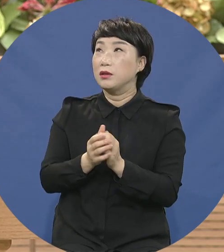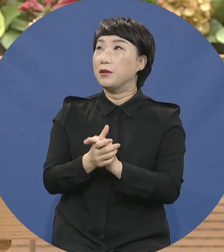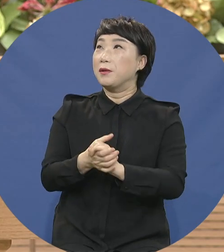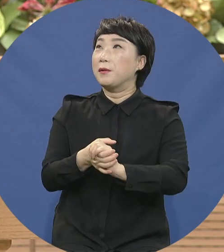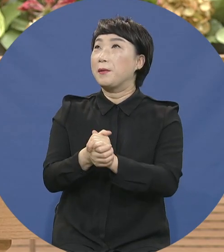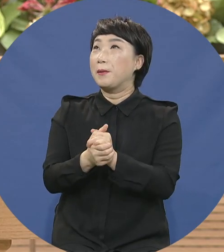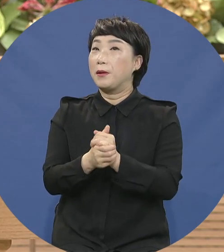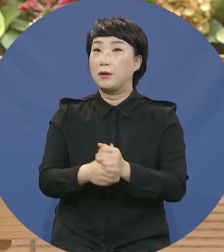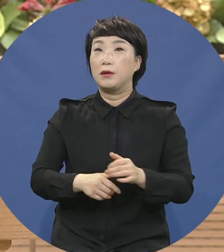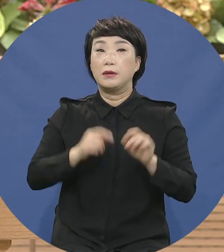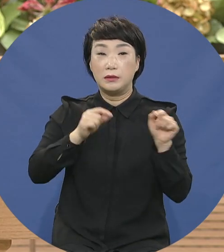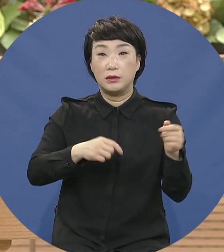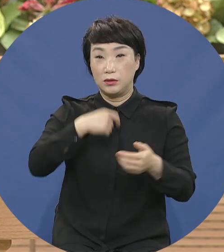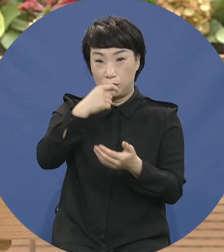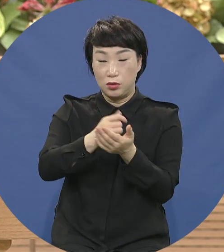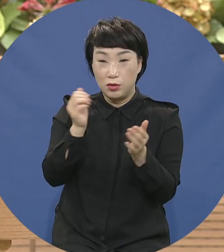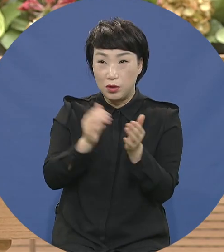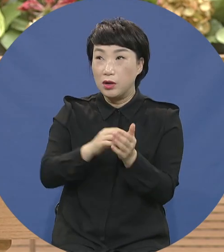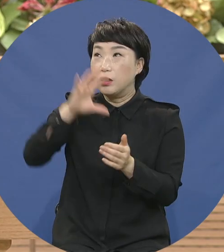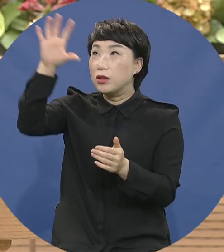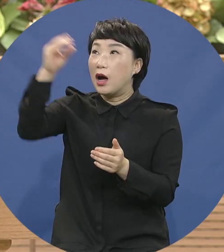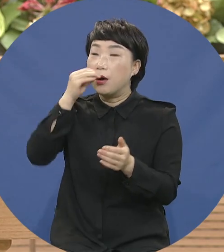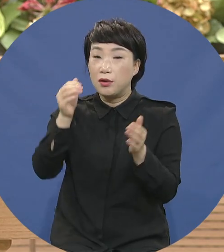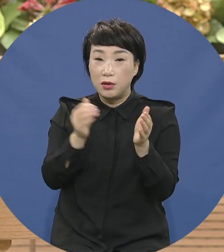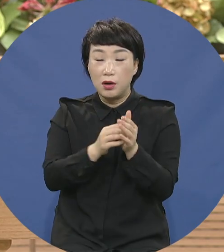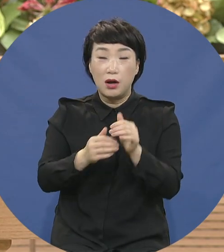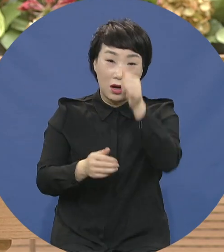먹은 아담의 죄의 결과는